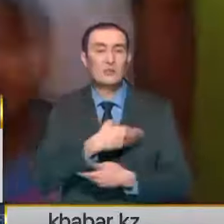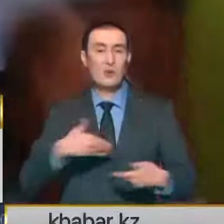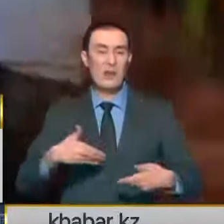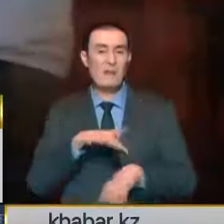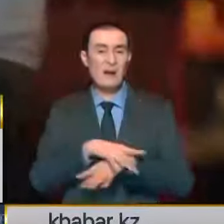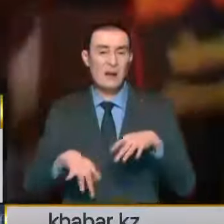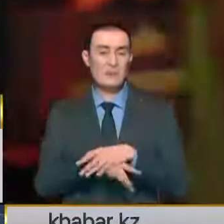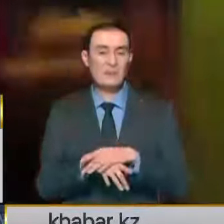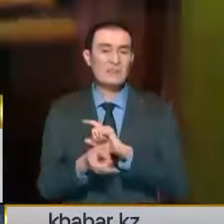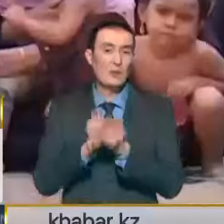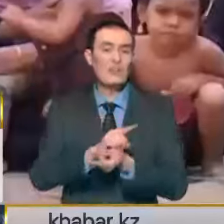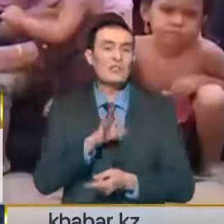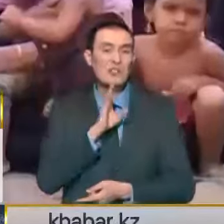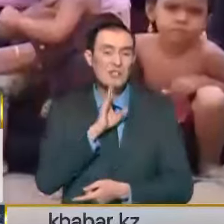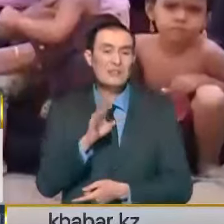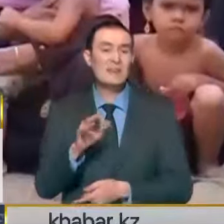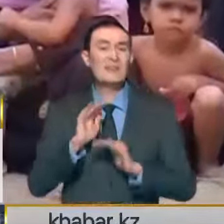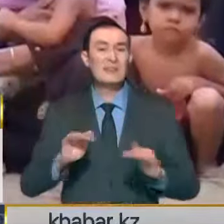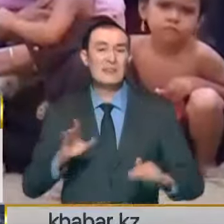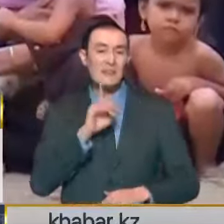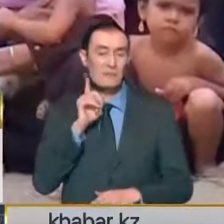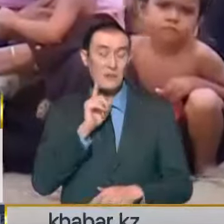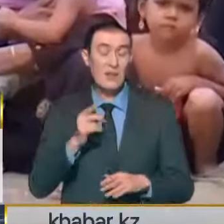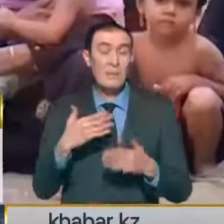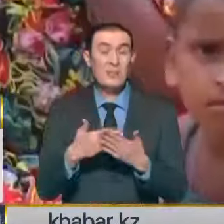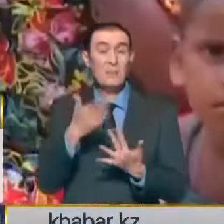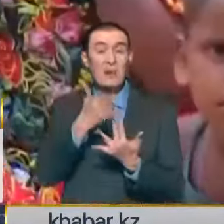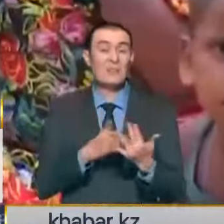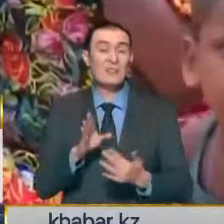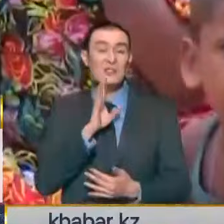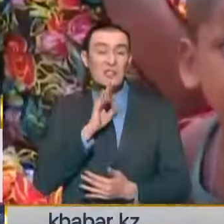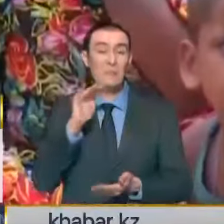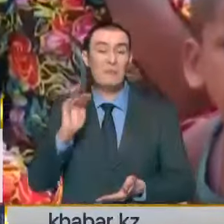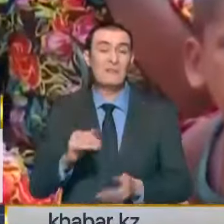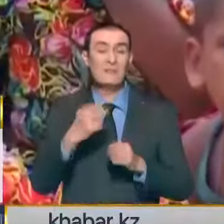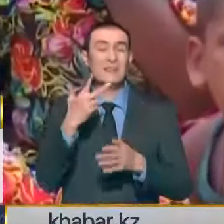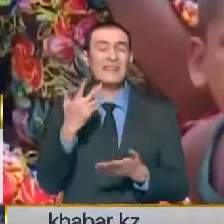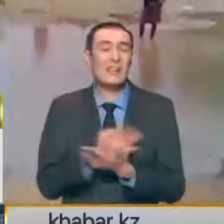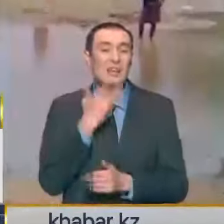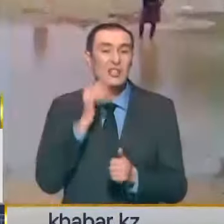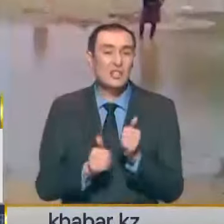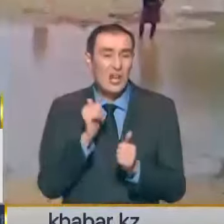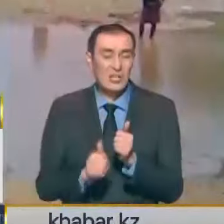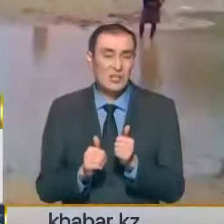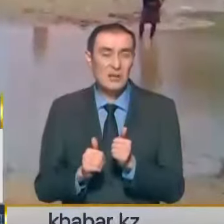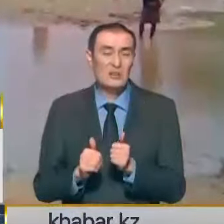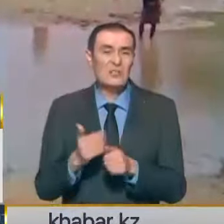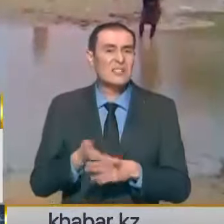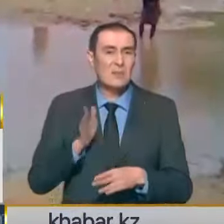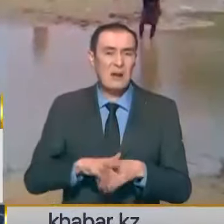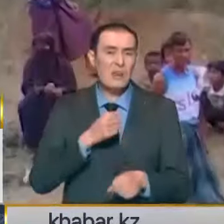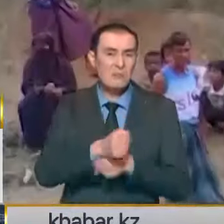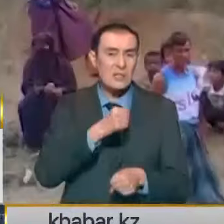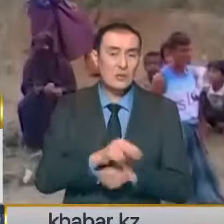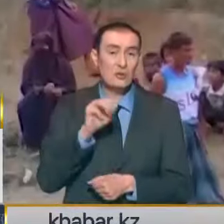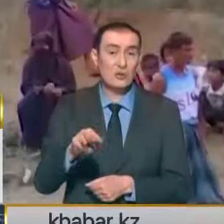рабства становятся женщины и дети. Почти половина. Женщины и девочки в 3 раза чаще подвергаются экстремальному